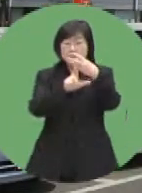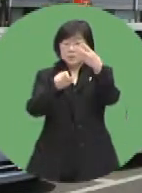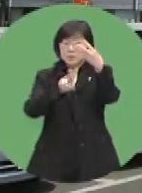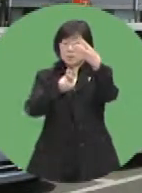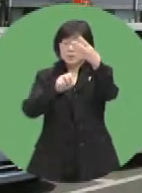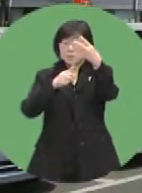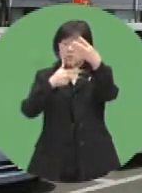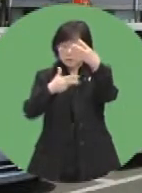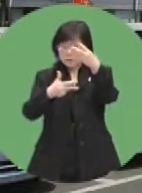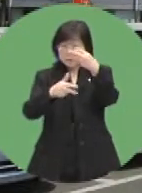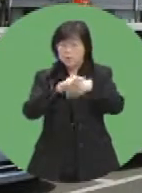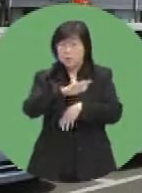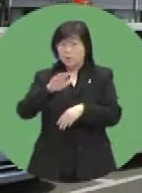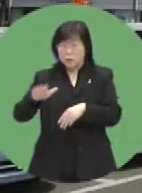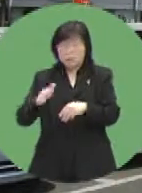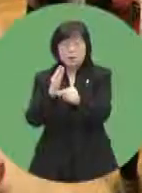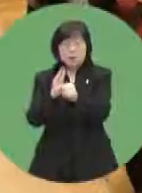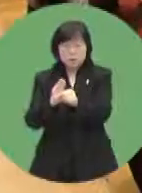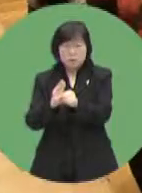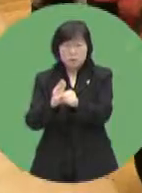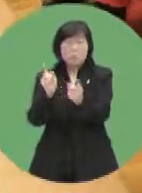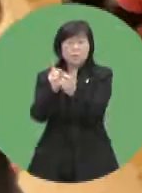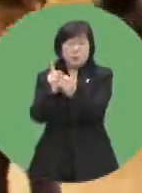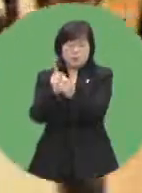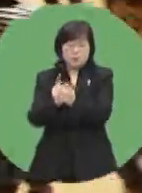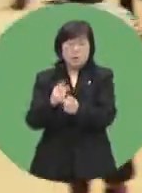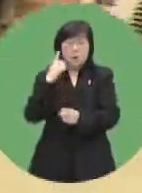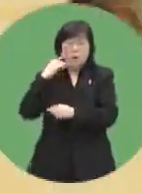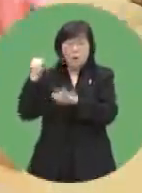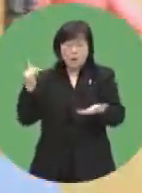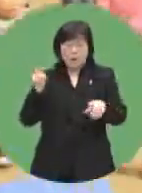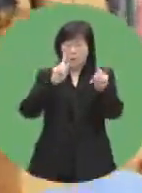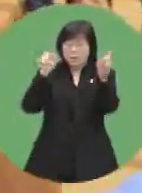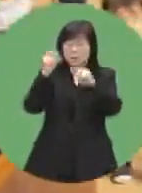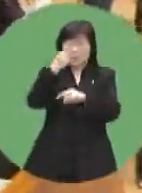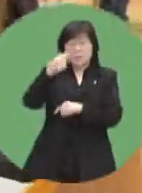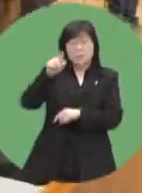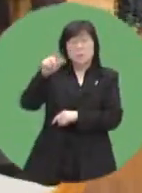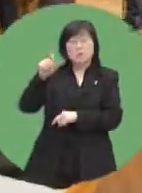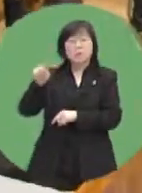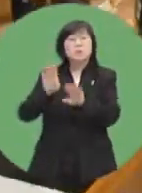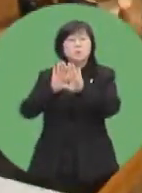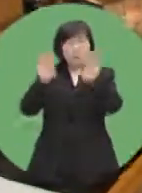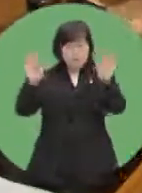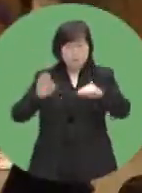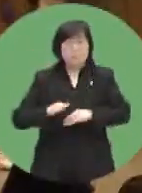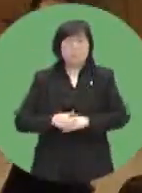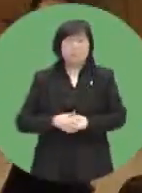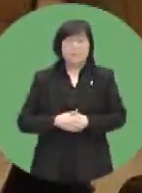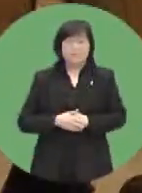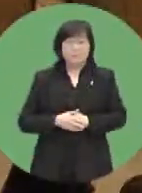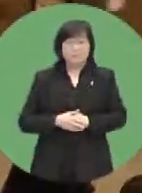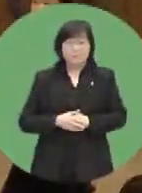3月27日には子育て世代を対象とした親子フェスタ2011が開催されました